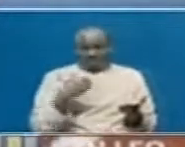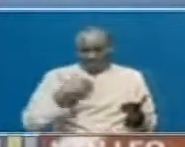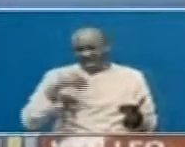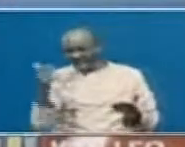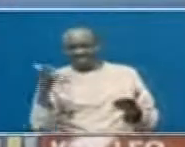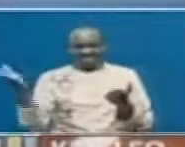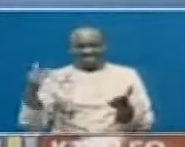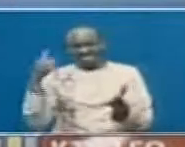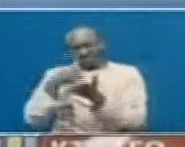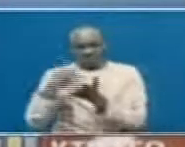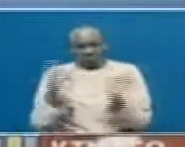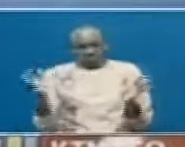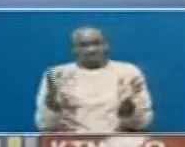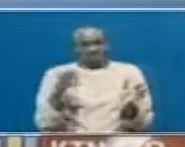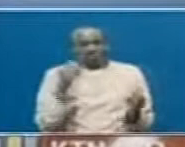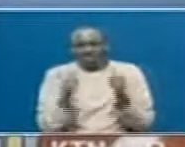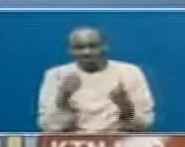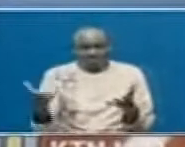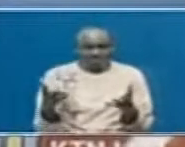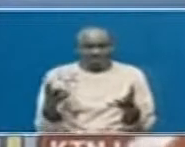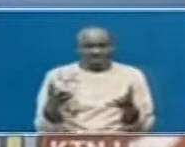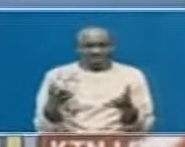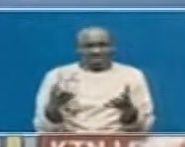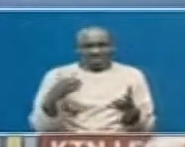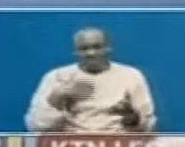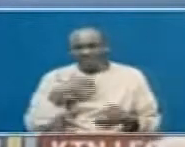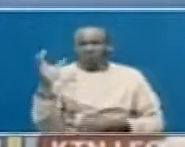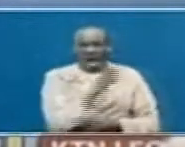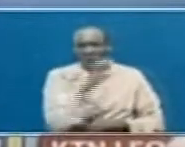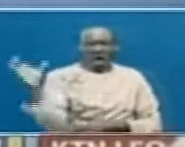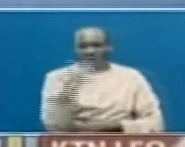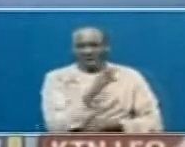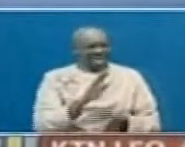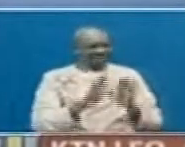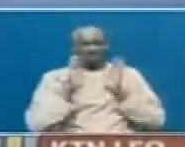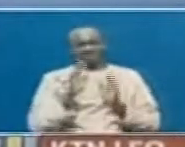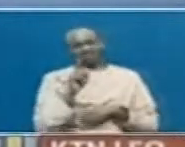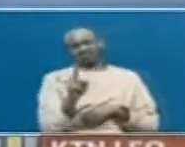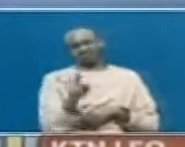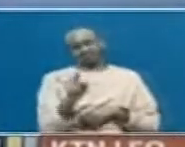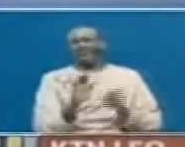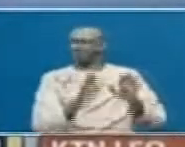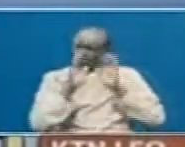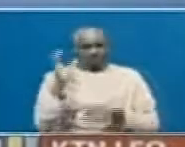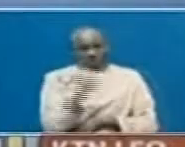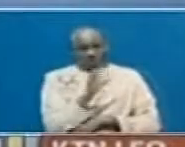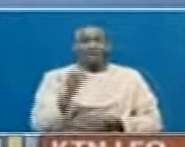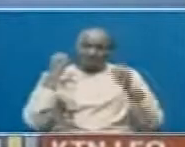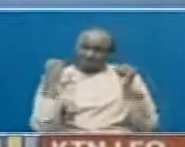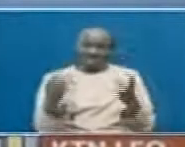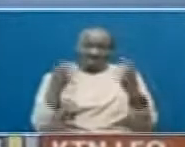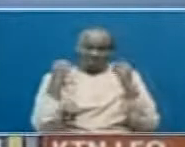sana. Unaweza kushiriki lakini usishiriki sana. Mambo kama ya mtindi. Yani pombe. Kuna wengi